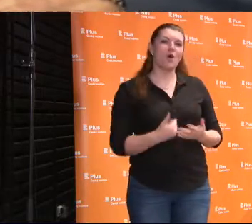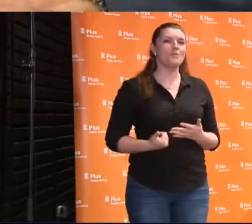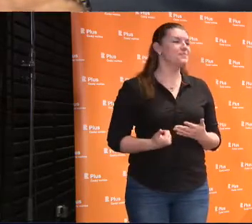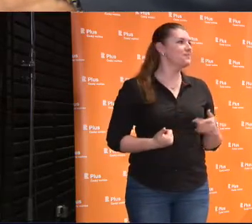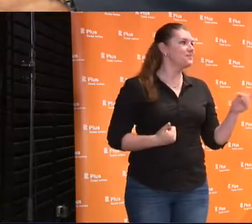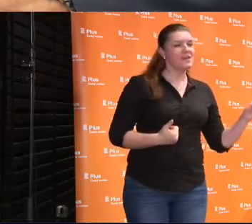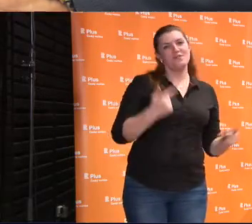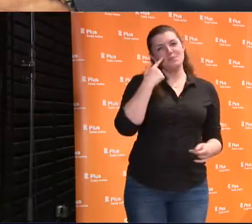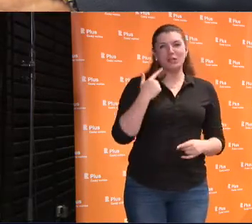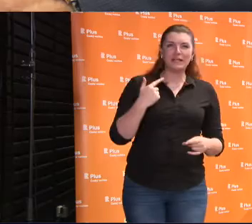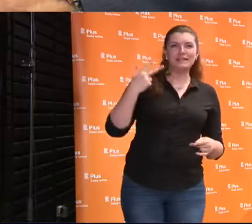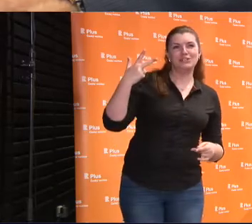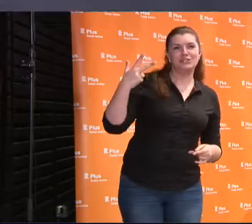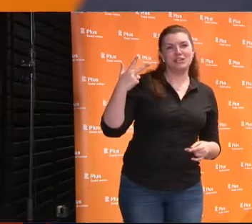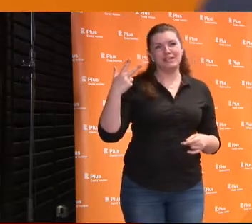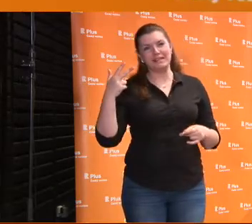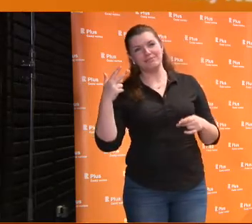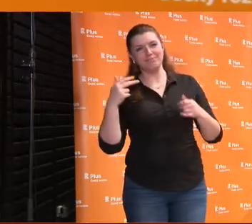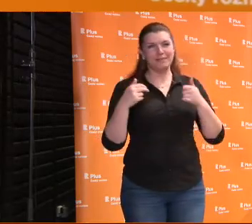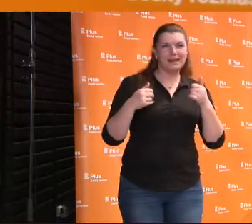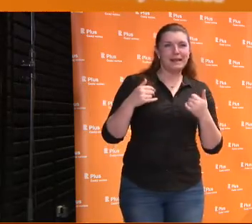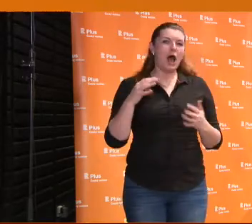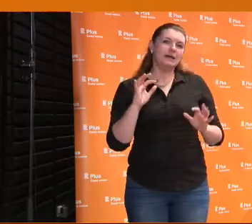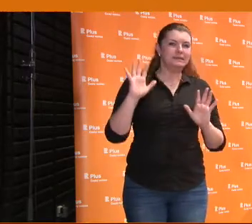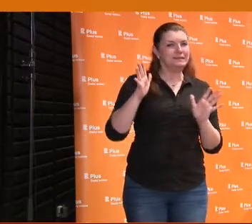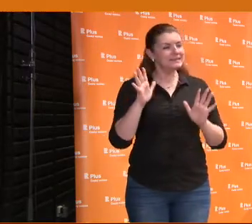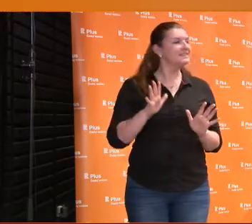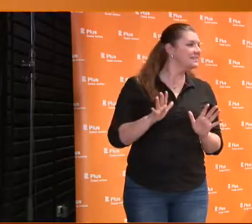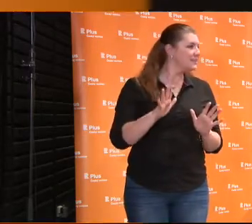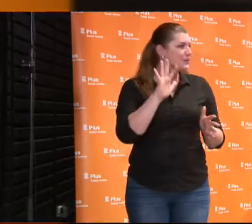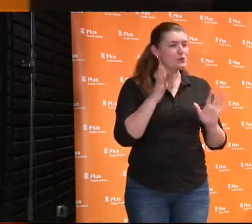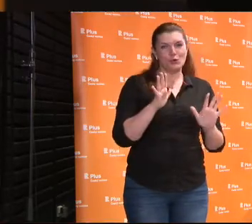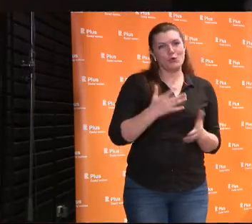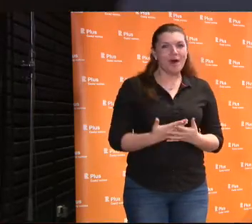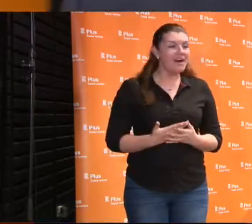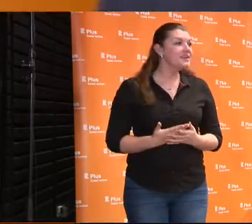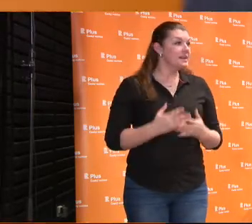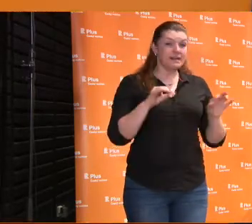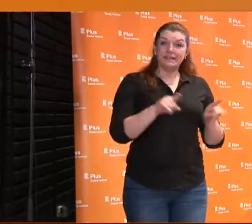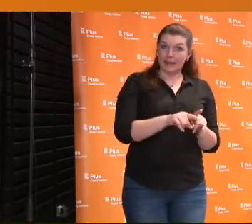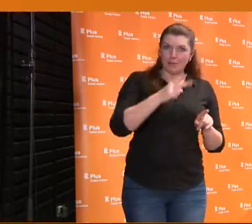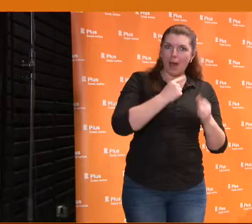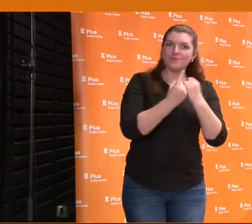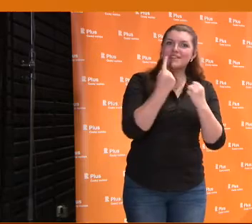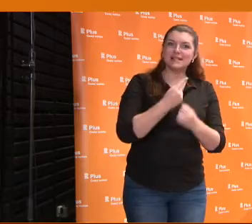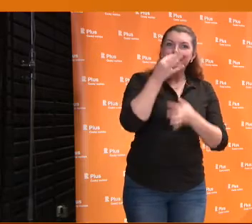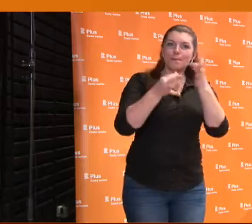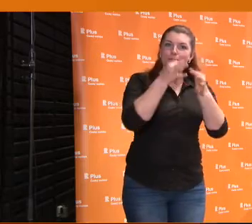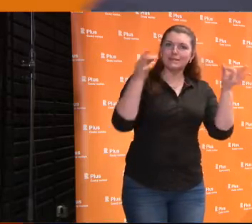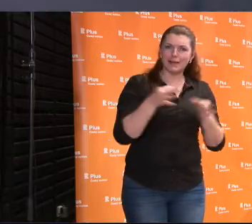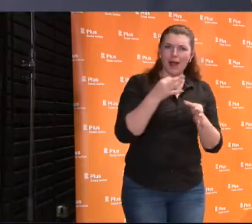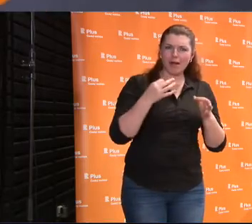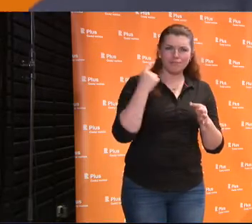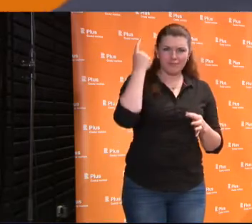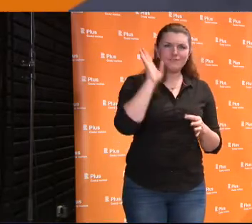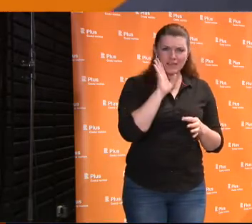takové 3-1-0, pokud bych to měl nějak identifikovat a nějak charakterizovat. Mám tady i výsledky ankety na sociálních sítích